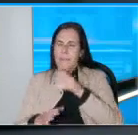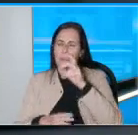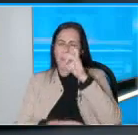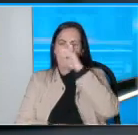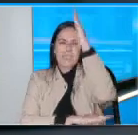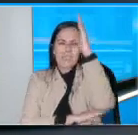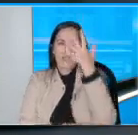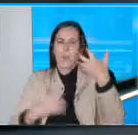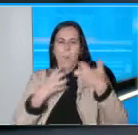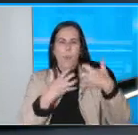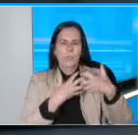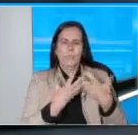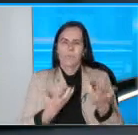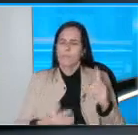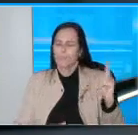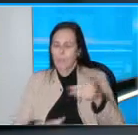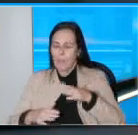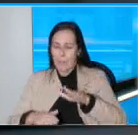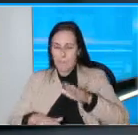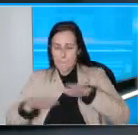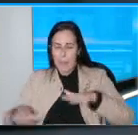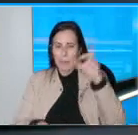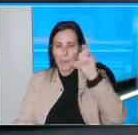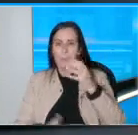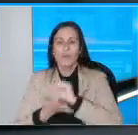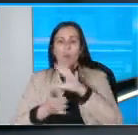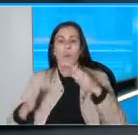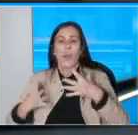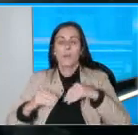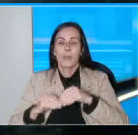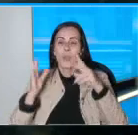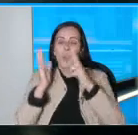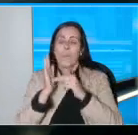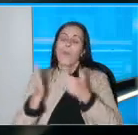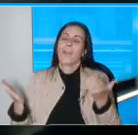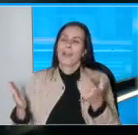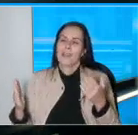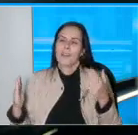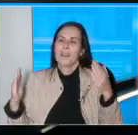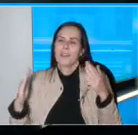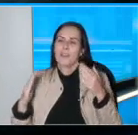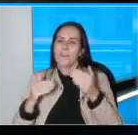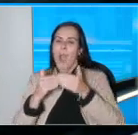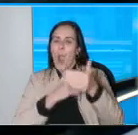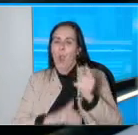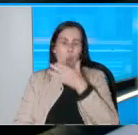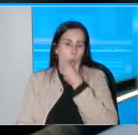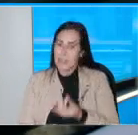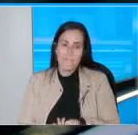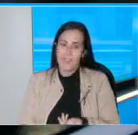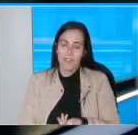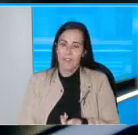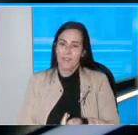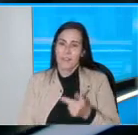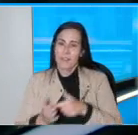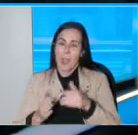מסגדים, מוזיאונים מהבוספורוס, ומה הם שלחו למשפחה? תמונה של בניין מרחוק, לא יפה במיוחד,